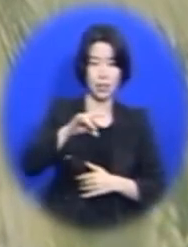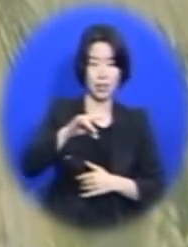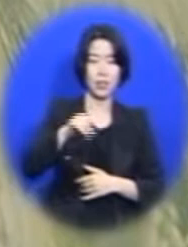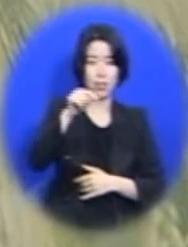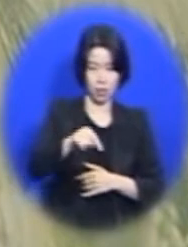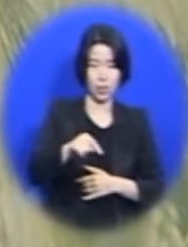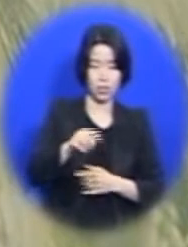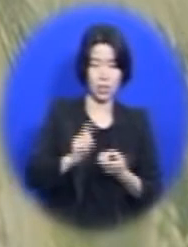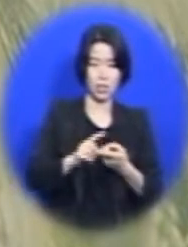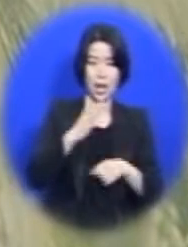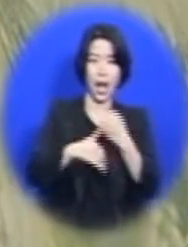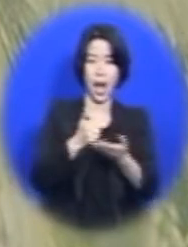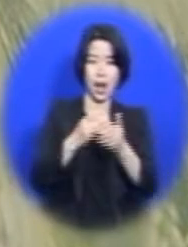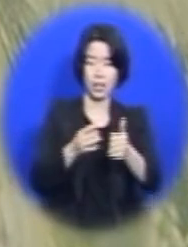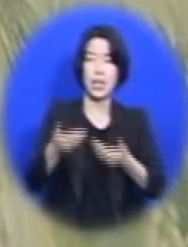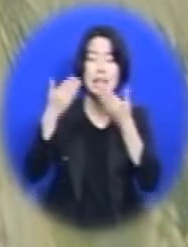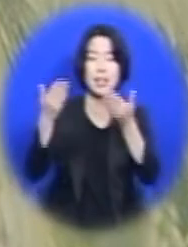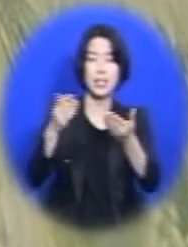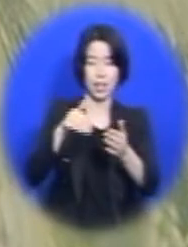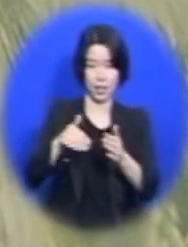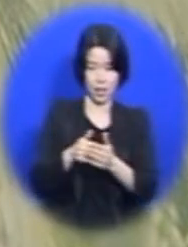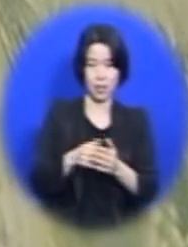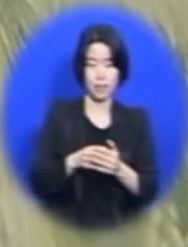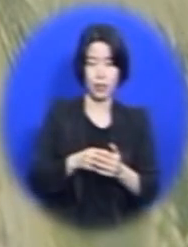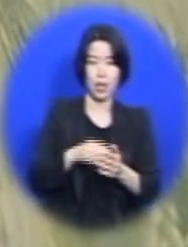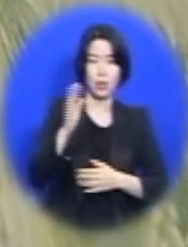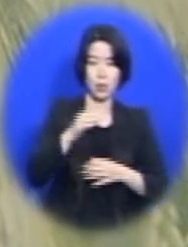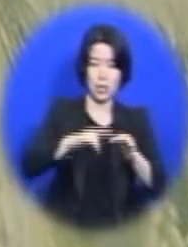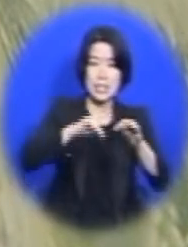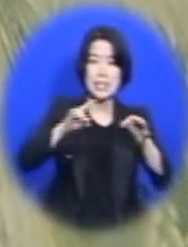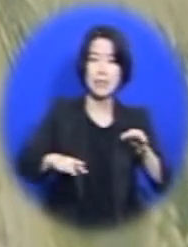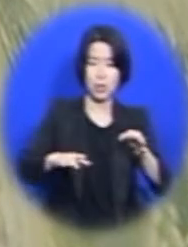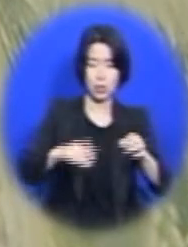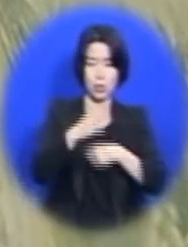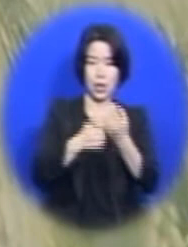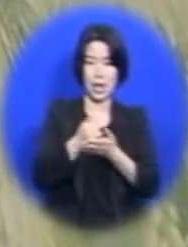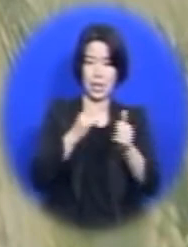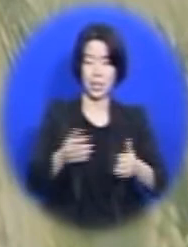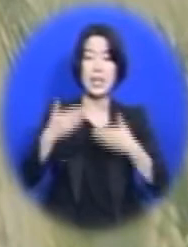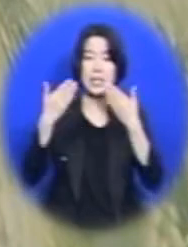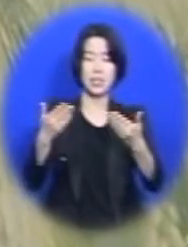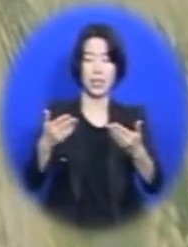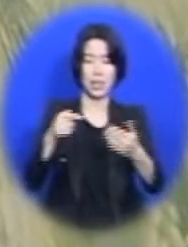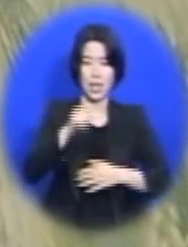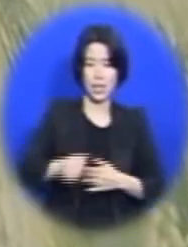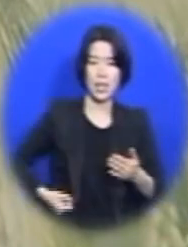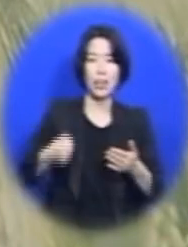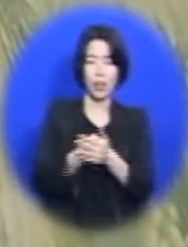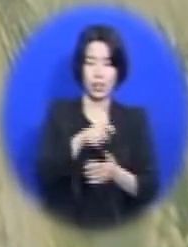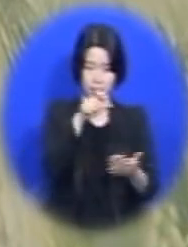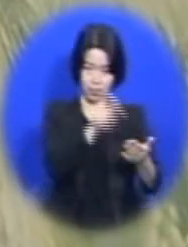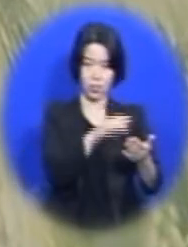첫 것을 하나님께 바치겠다. 그리고 10의 1조를 하나님께 드리겠다. 이 결단을